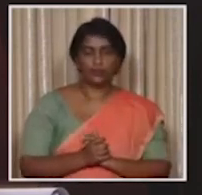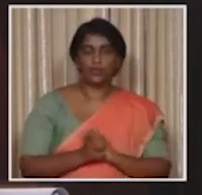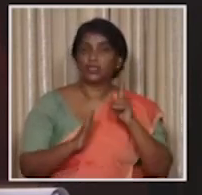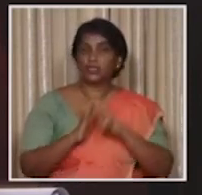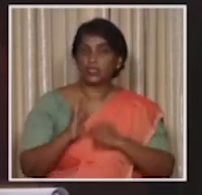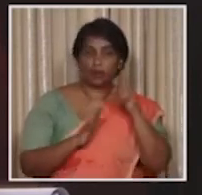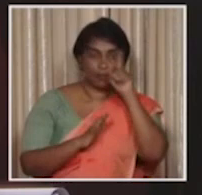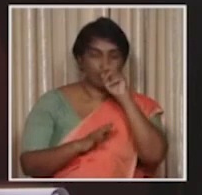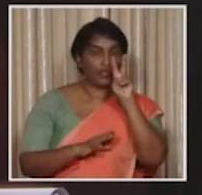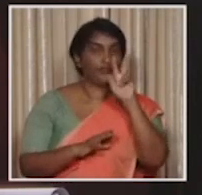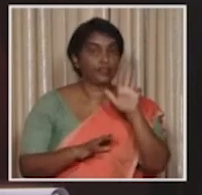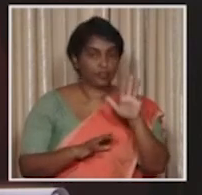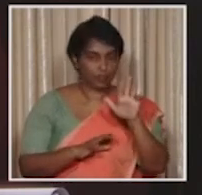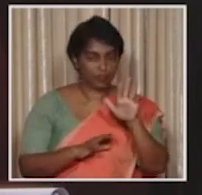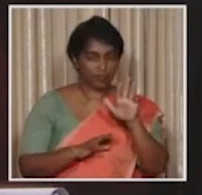ජනවාරි මාසයේ 29 වෙනිදා